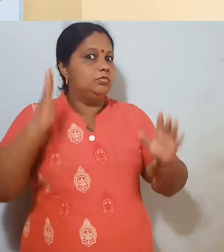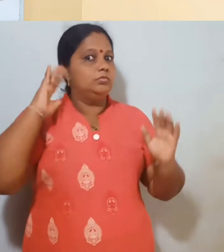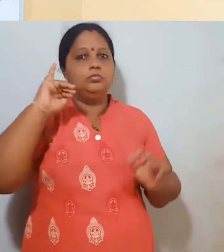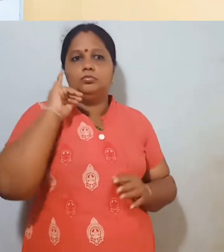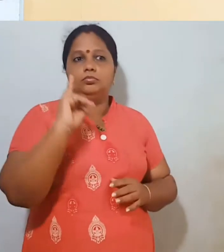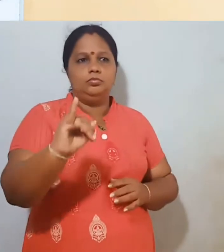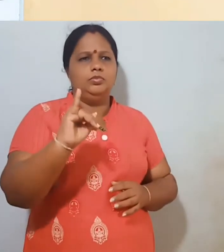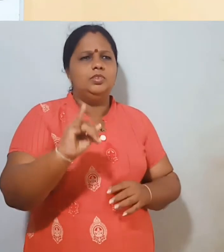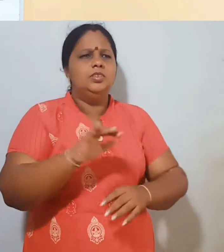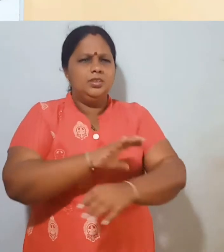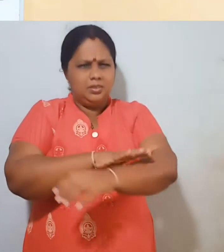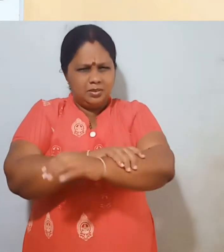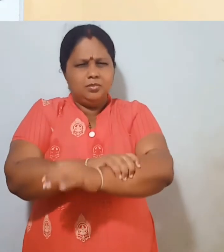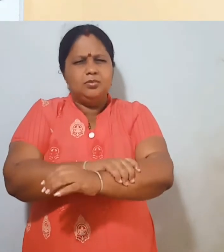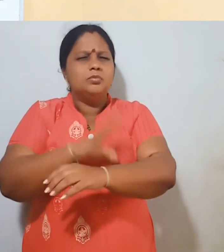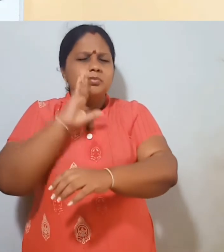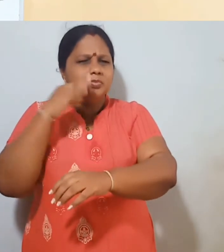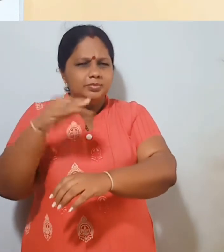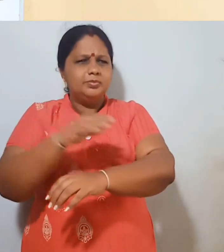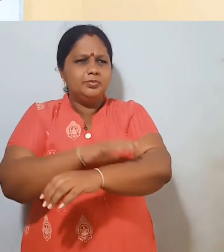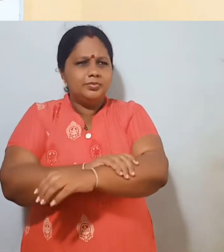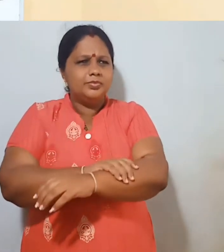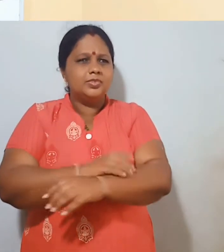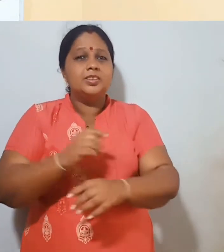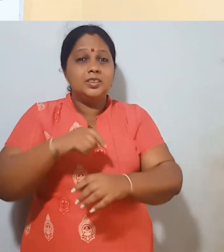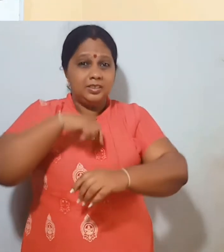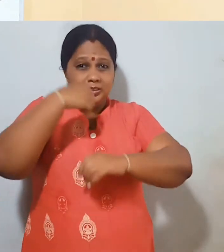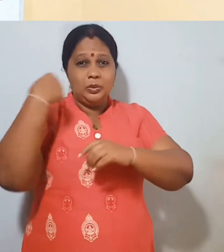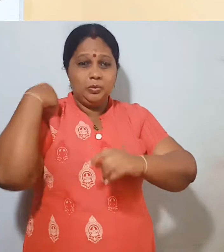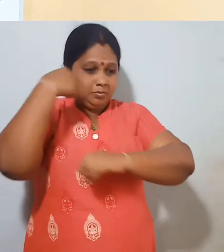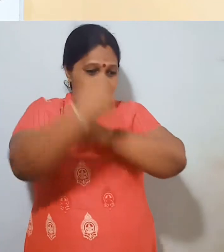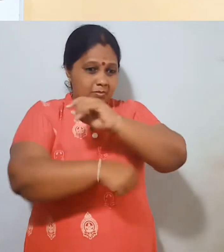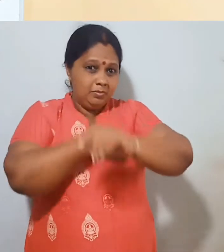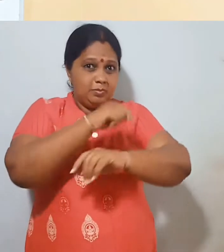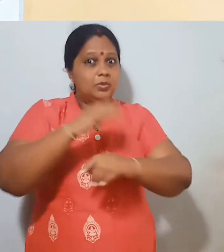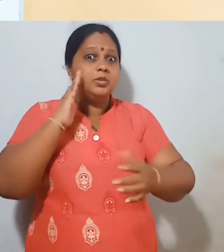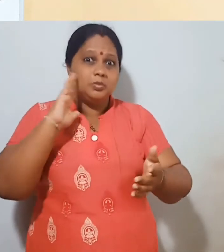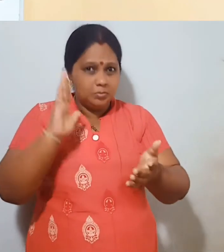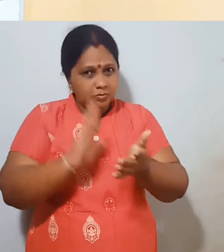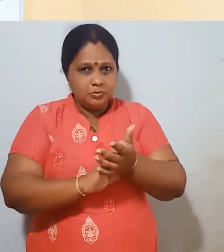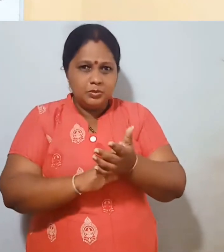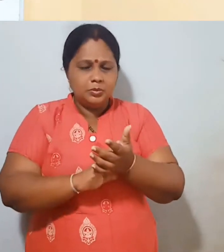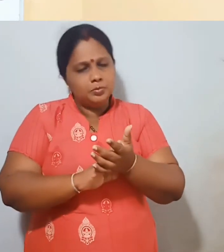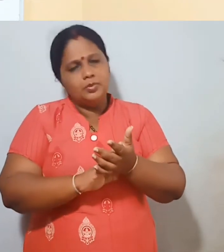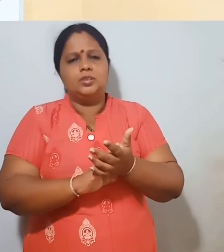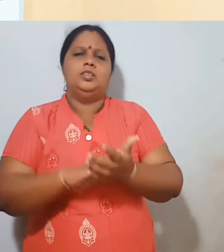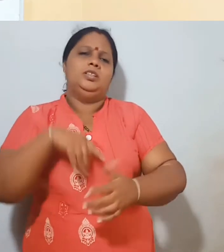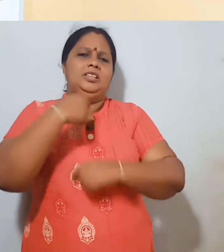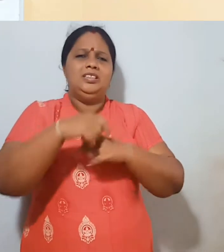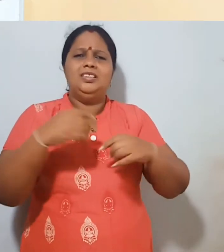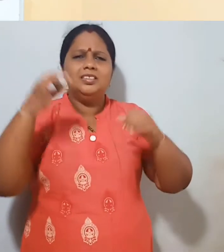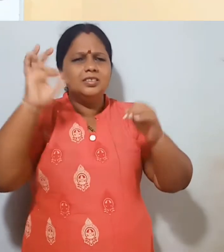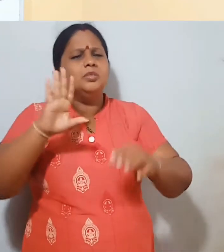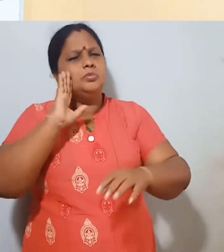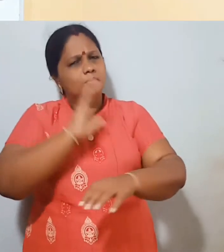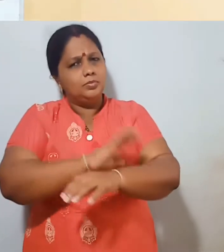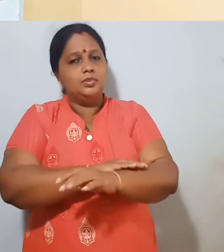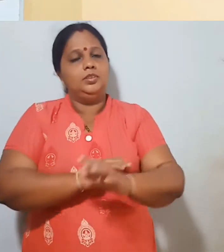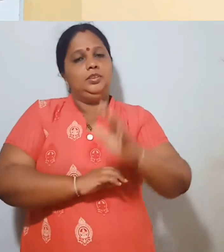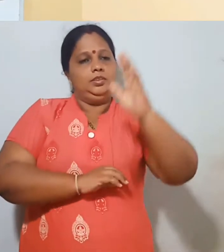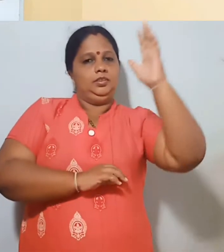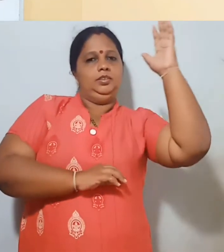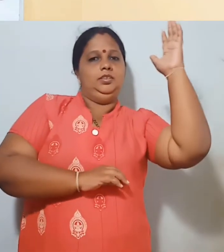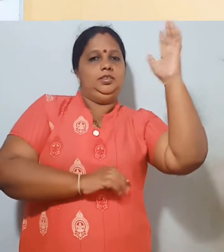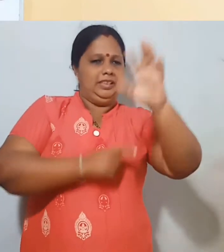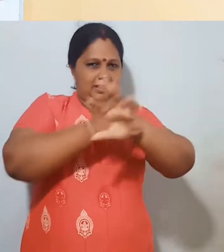போட்டு கொஞ்சம் அமர்த்தி பிடிச்சா சரி. சுத்தி கட்டுறதுக்கு எதுவும் வசதி இருந்தா சுத்தி கட்டுங்க, அந்த பகுதியை கொஞ்சம் உயர்த்தி வையுங்க. ரைட்? இடத்துல பெரிய